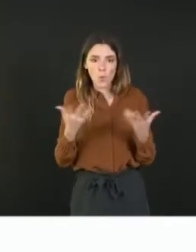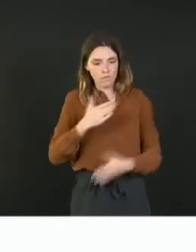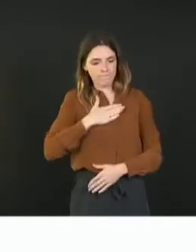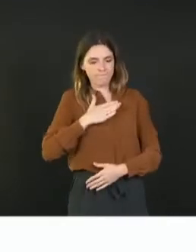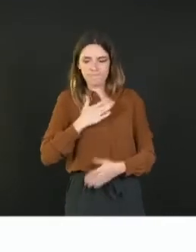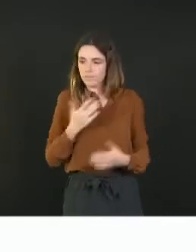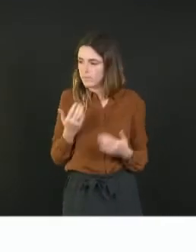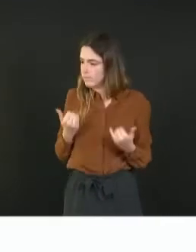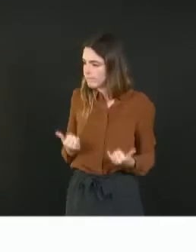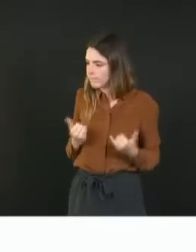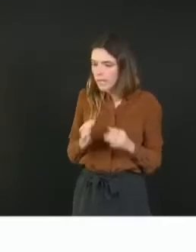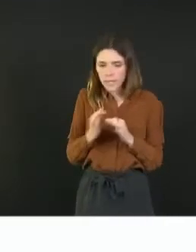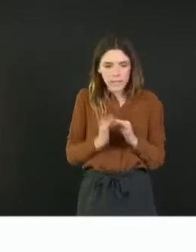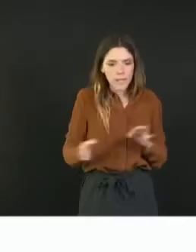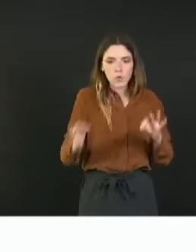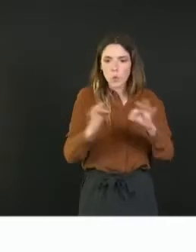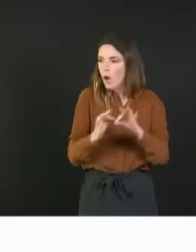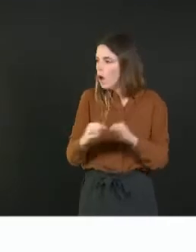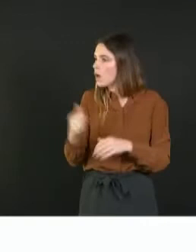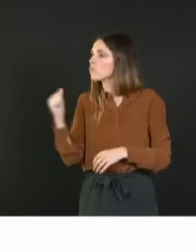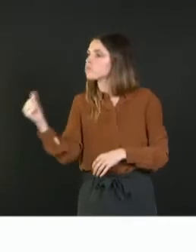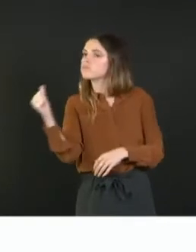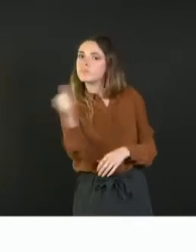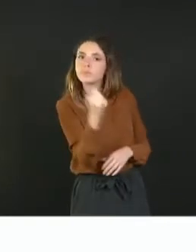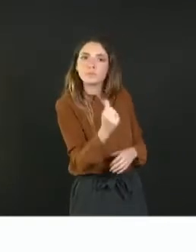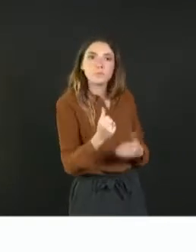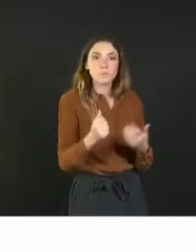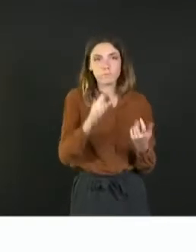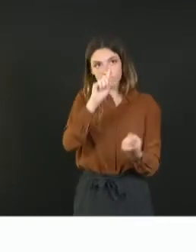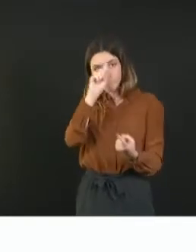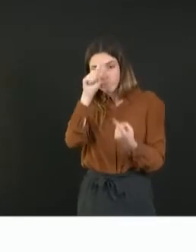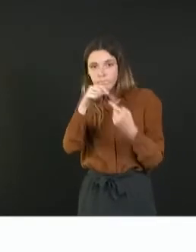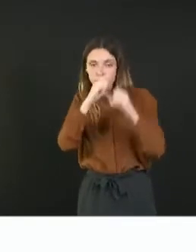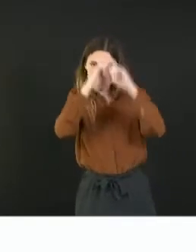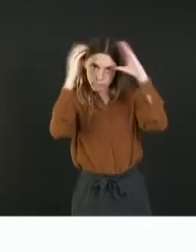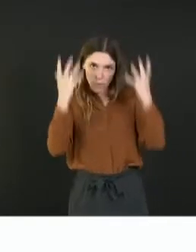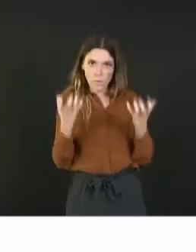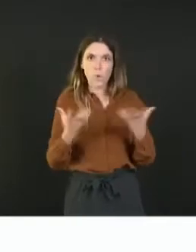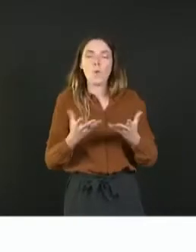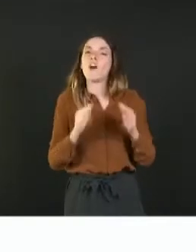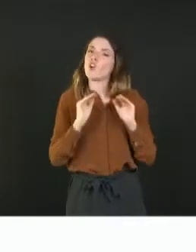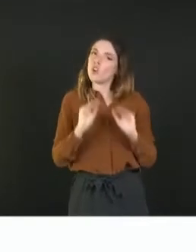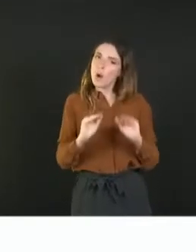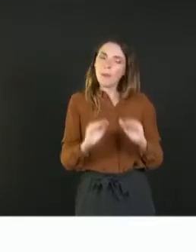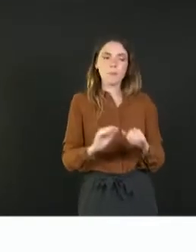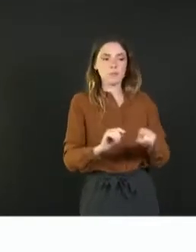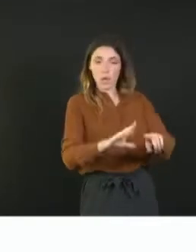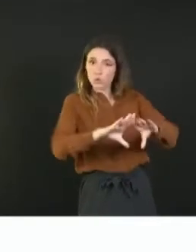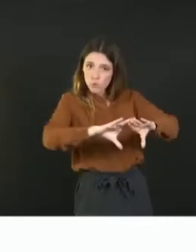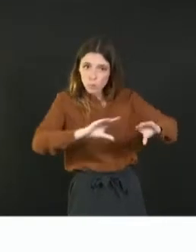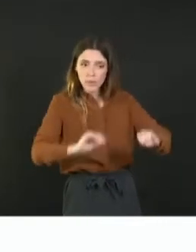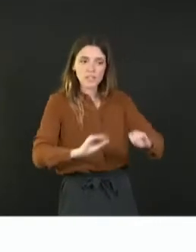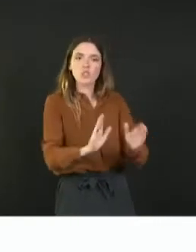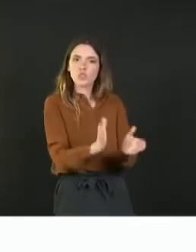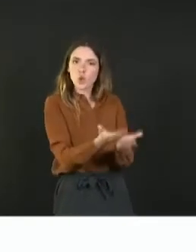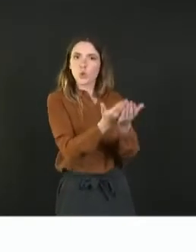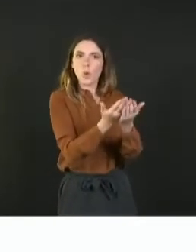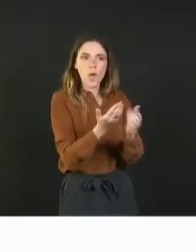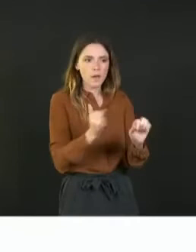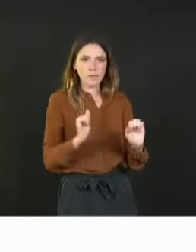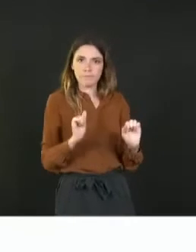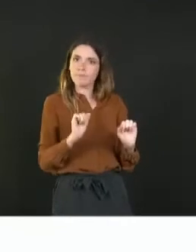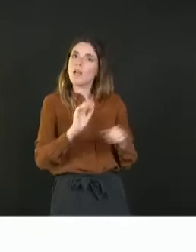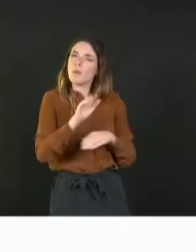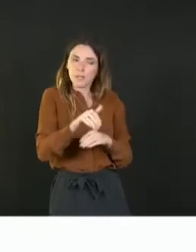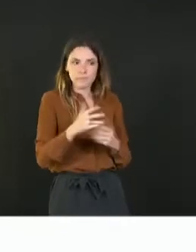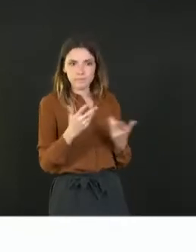mettre en place ces actions-là. Après, sur le sanctuaire, on aimerait avoir des outils réglementaires, c'est-à-dire que ces sanctuaires